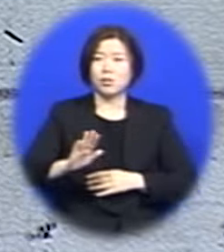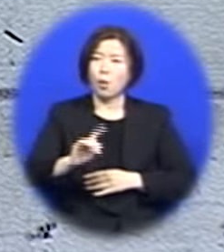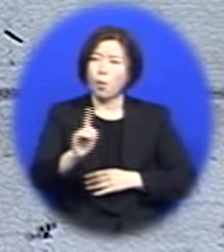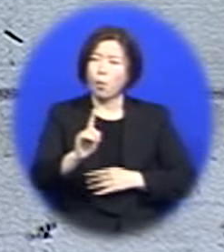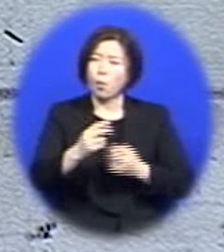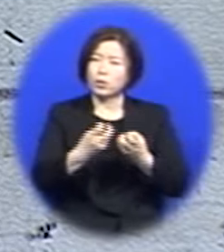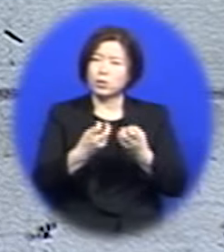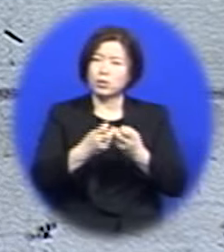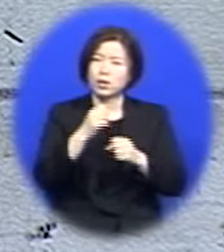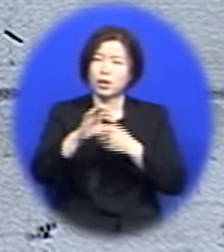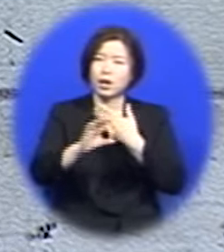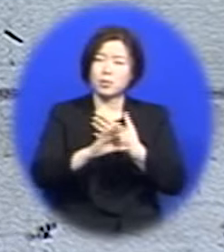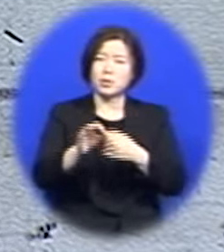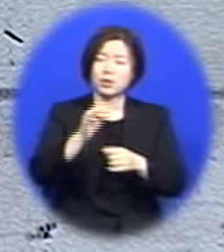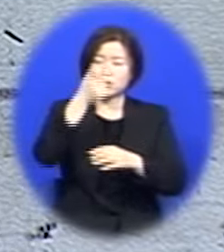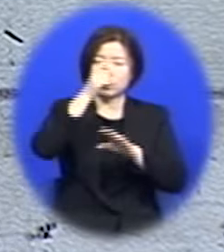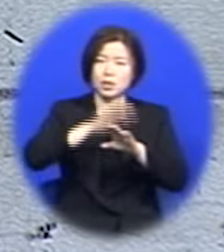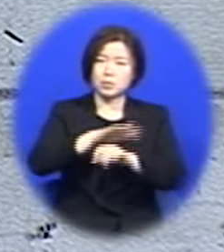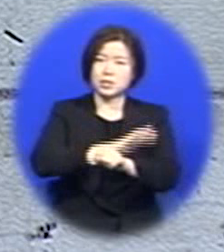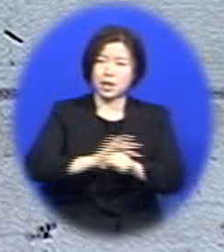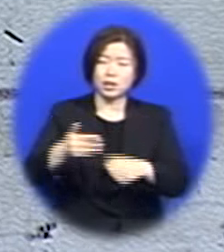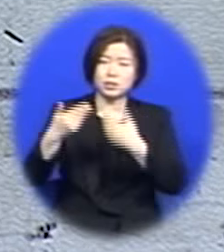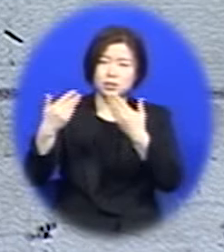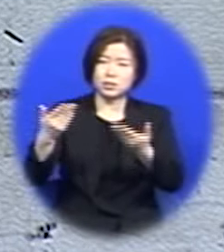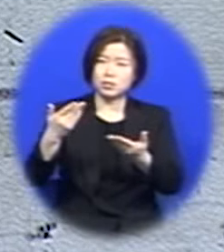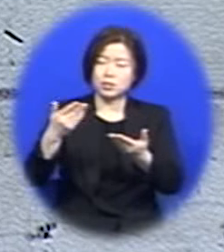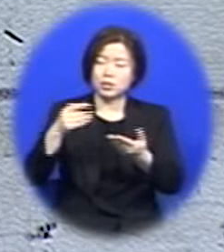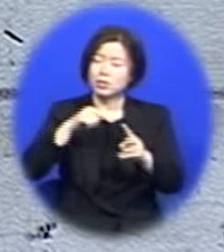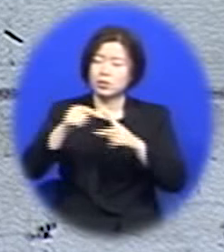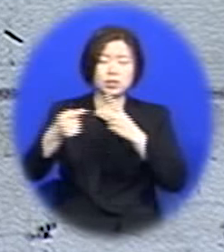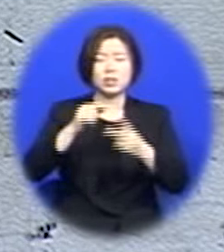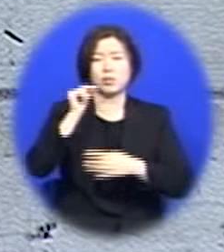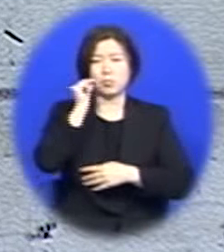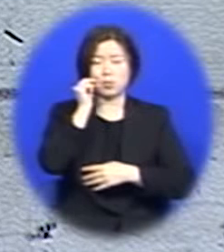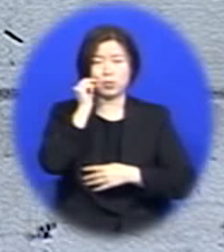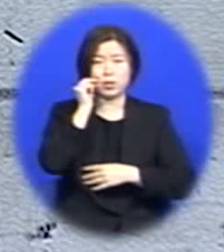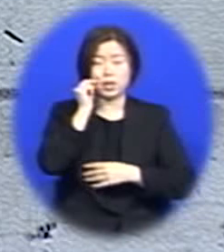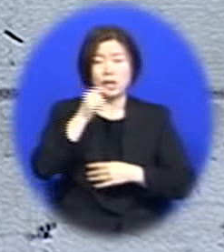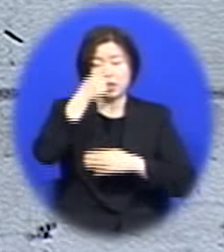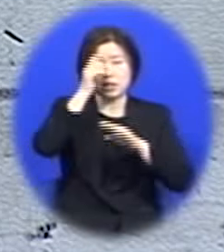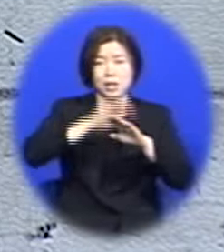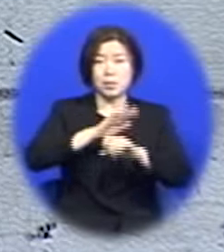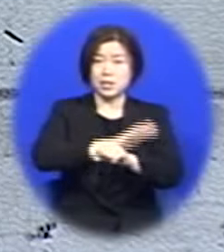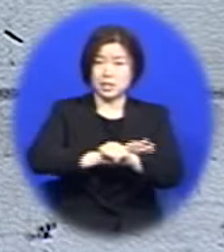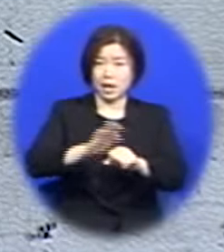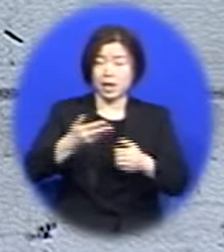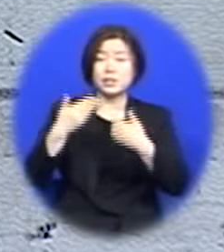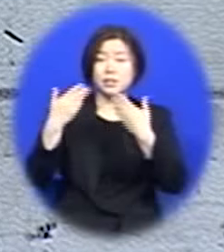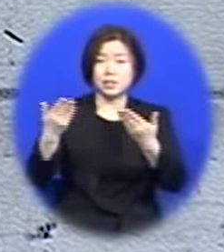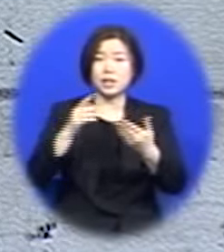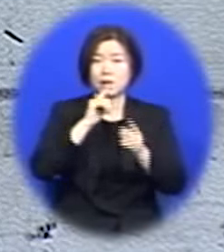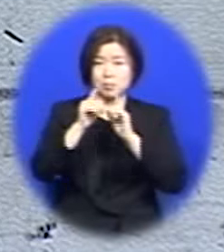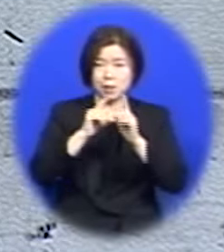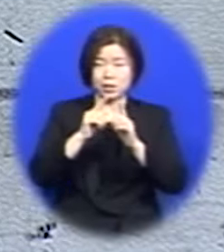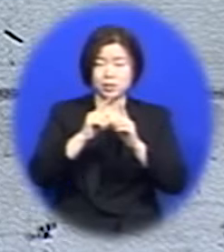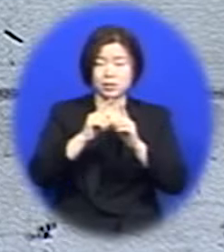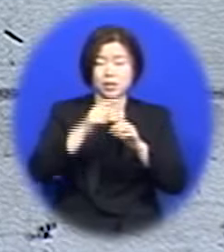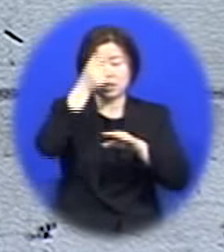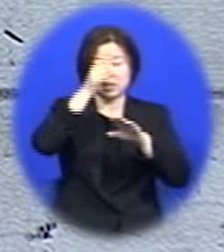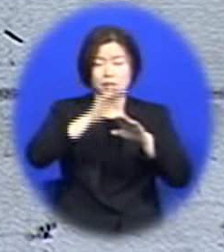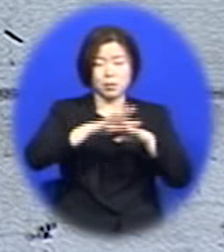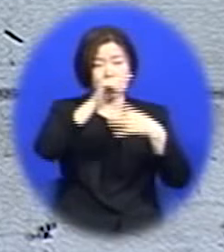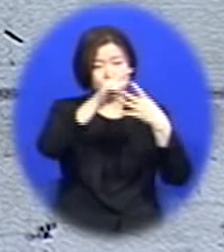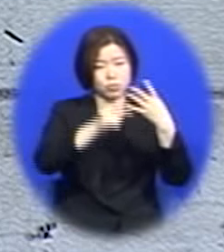거냐? 저는 영 잘못 이해했어요. 저는 예배 잘 드려야 된다는 말을 예배 순서를 잘